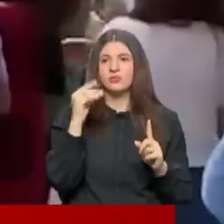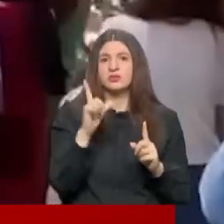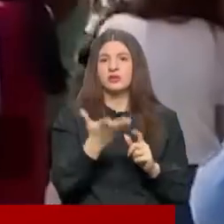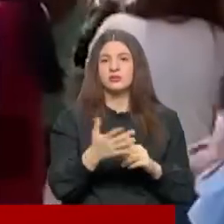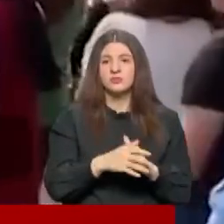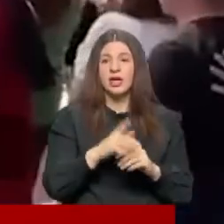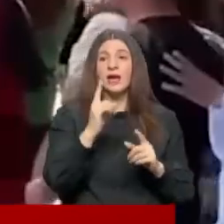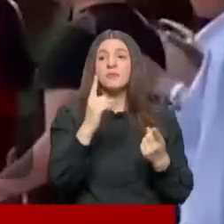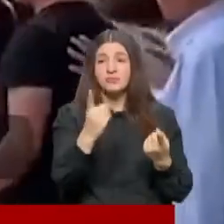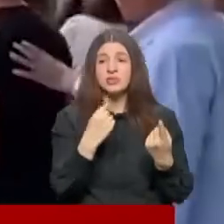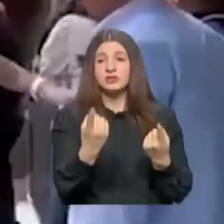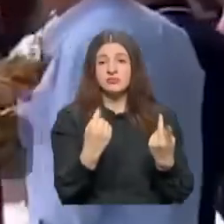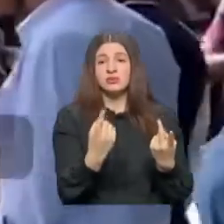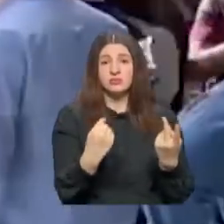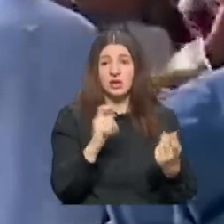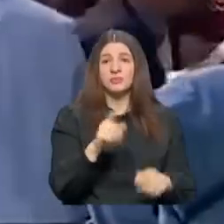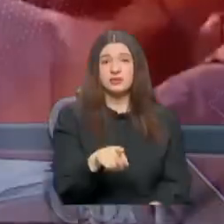yani.